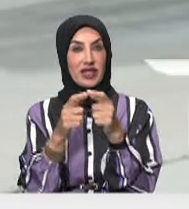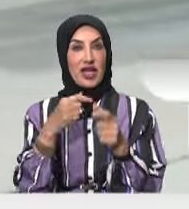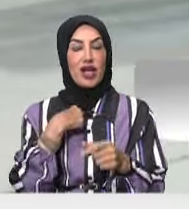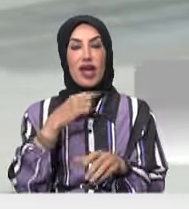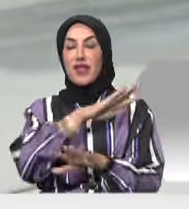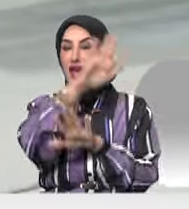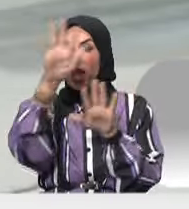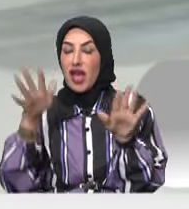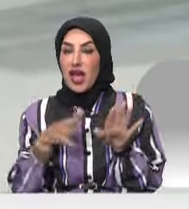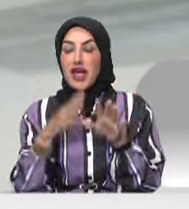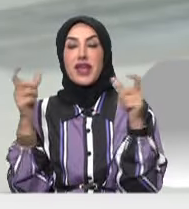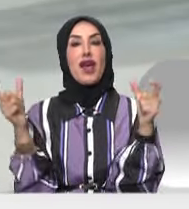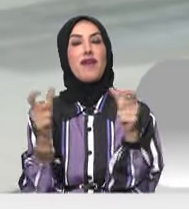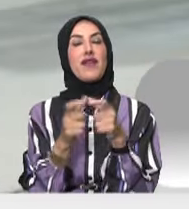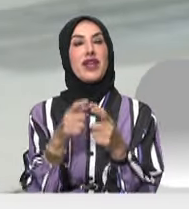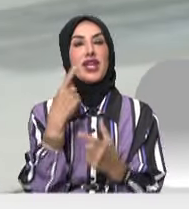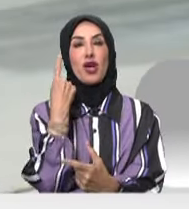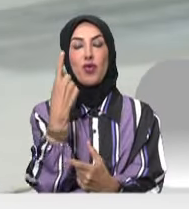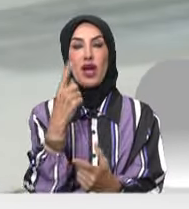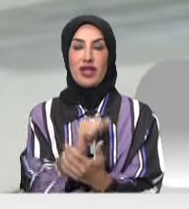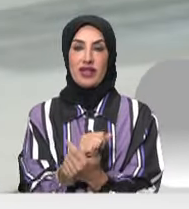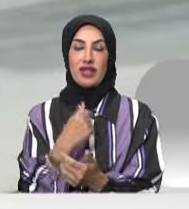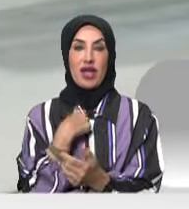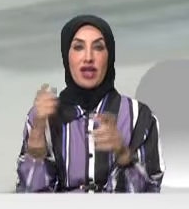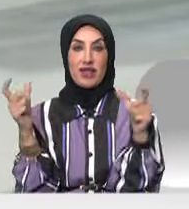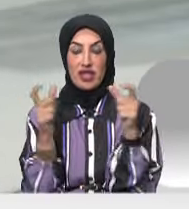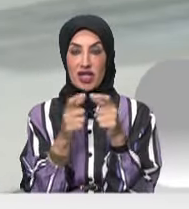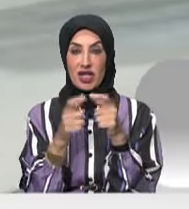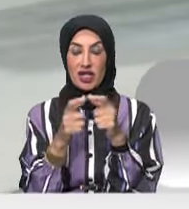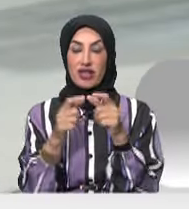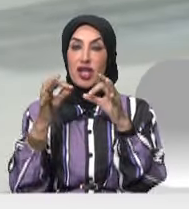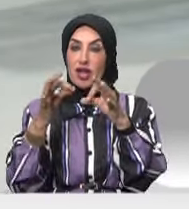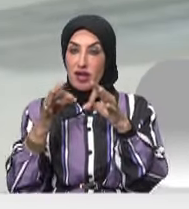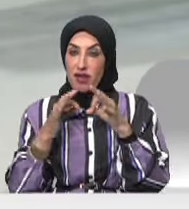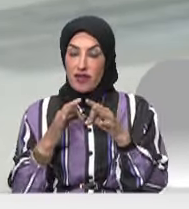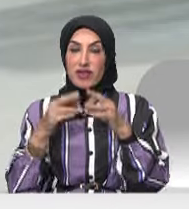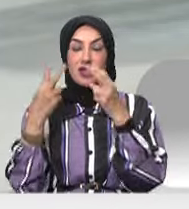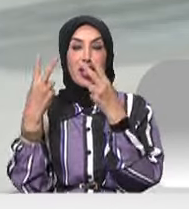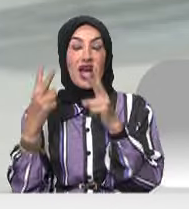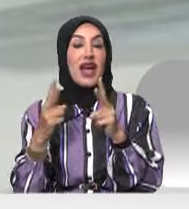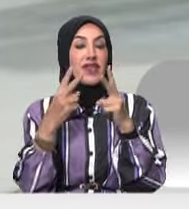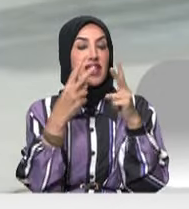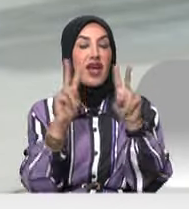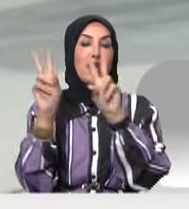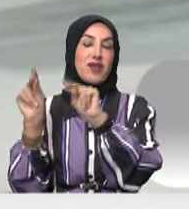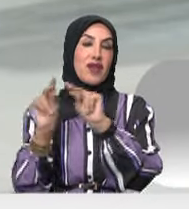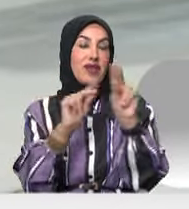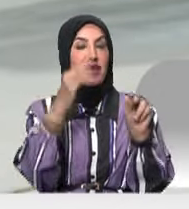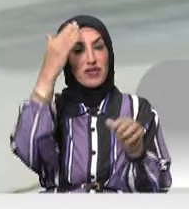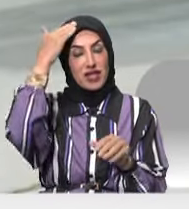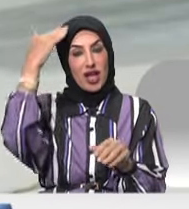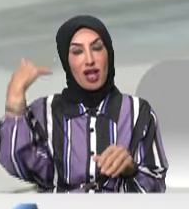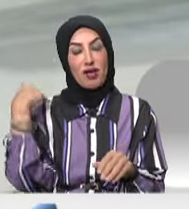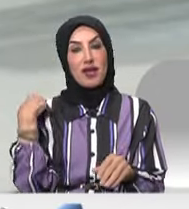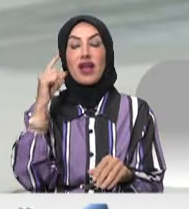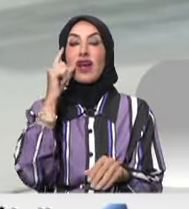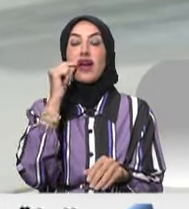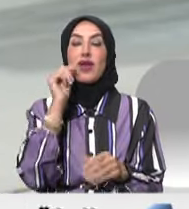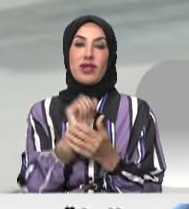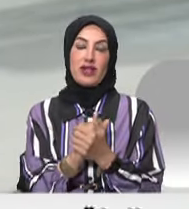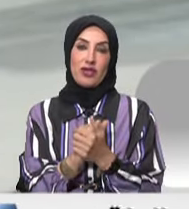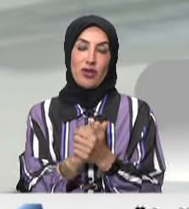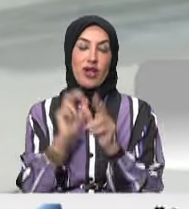نشتغل كفريق واحد علىشان كذ الاداره حريصه على تكافؤ الفرص الوظيفيه سواء كانت المراه او للرجل علما